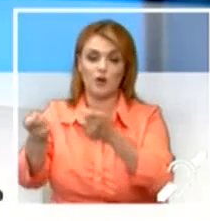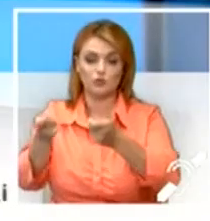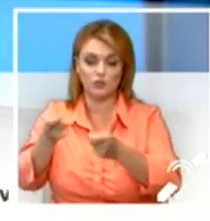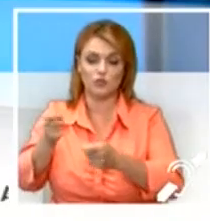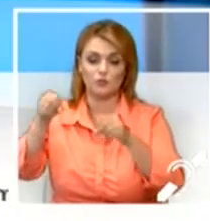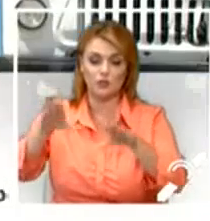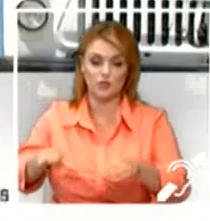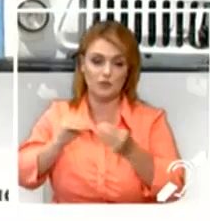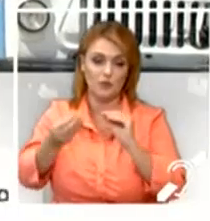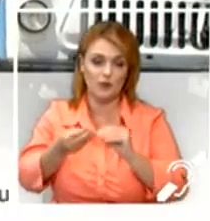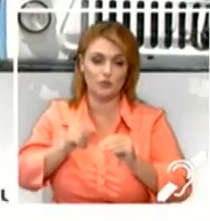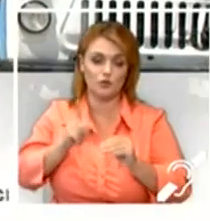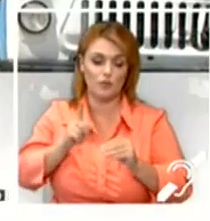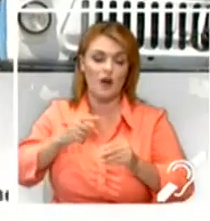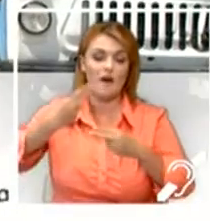România.